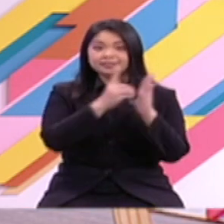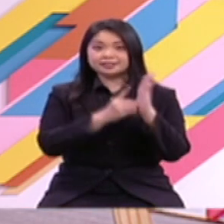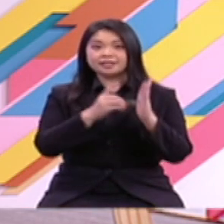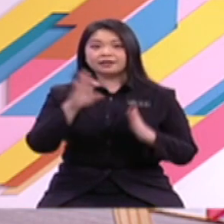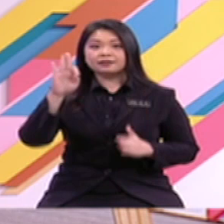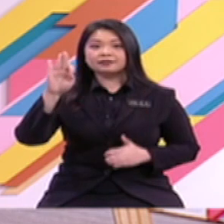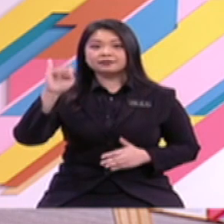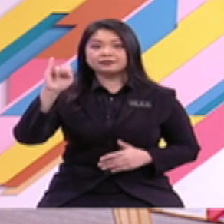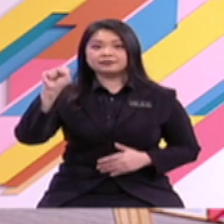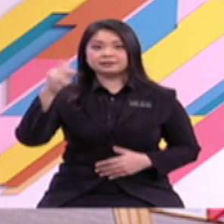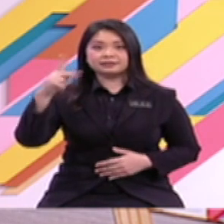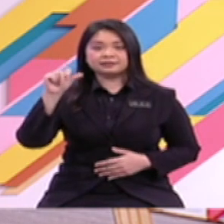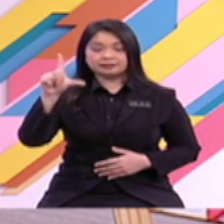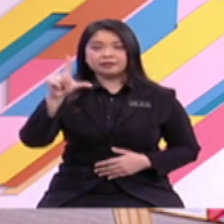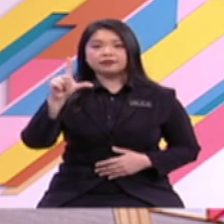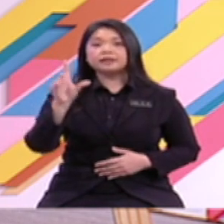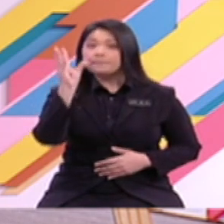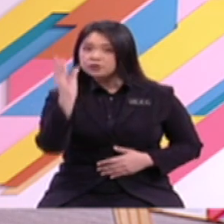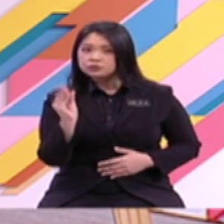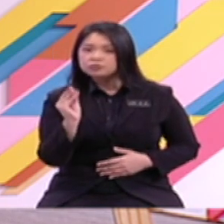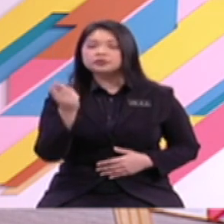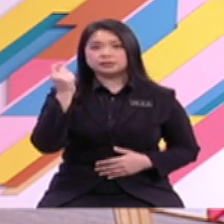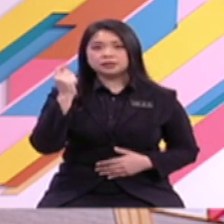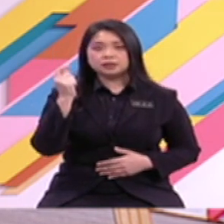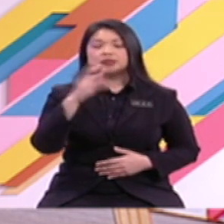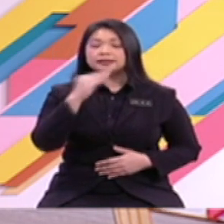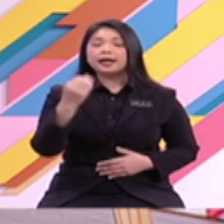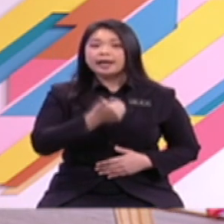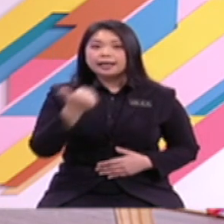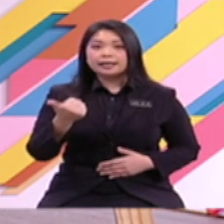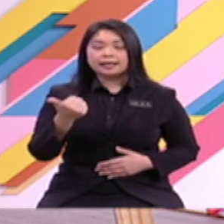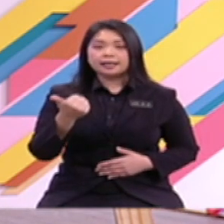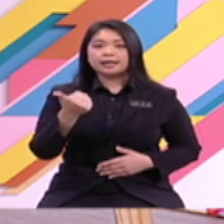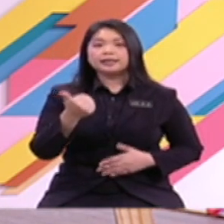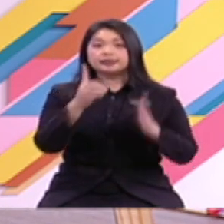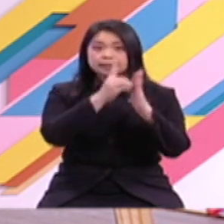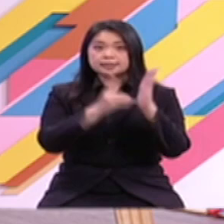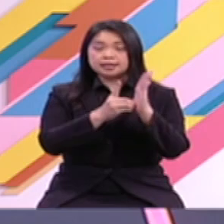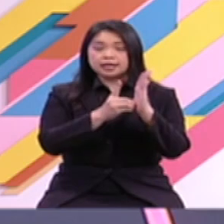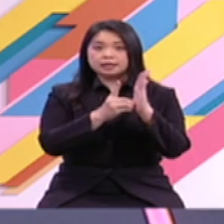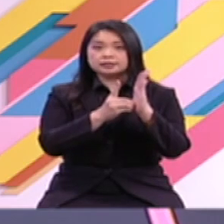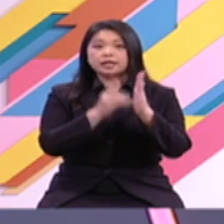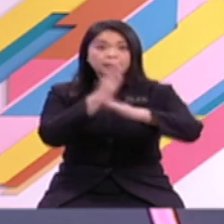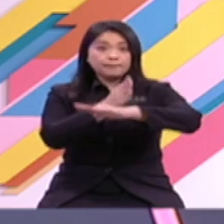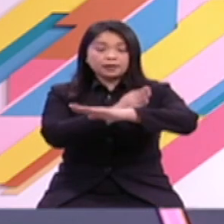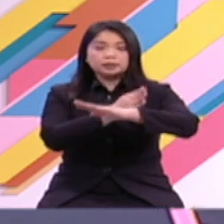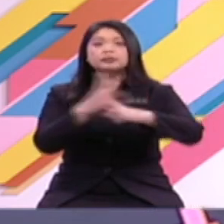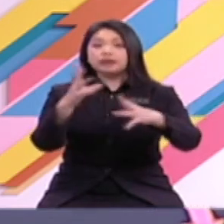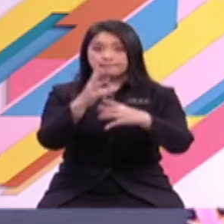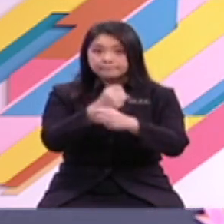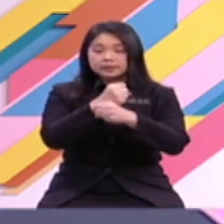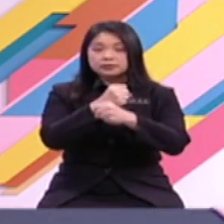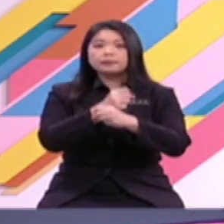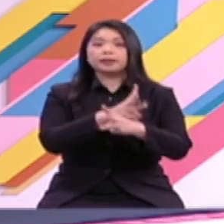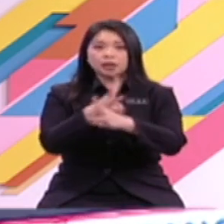fiskal.dan dari dasar menguncup tadi atau ada juga ada keuangan mengembang dan ada salat uang yang mengunjungi dapat mengawal